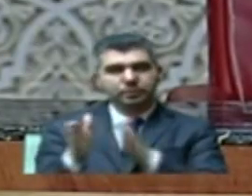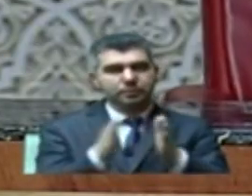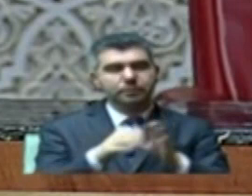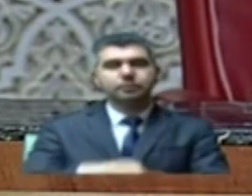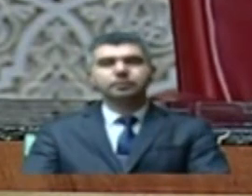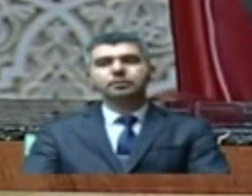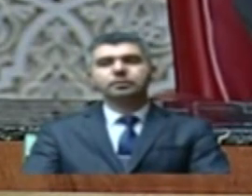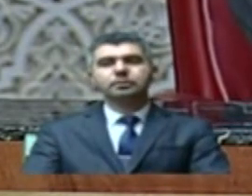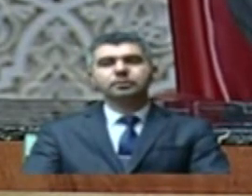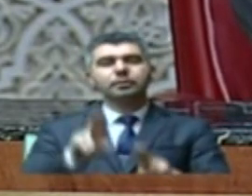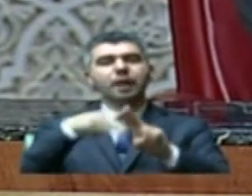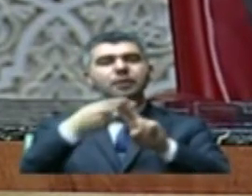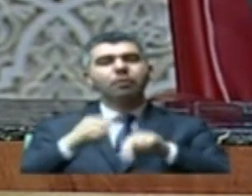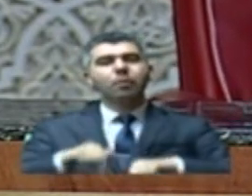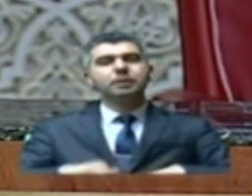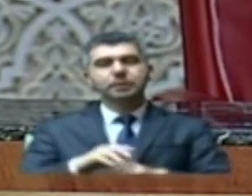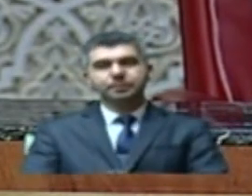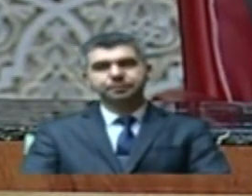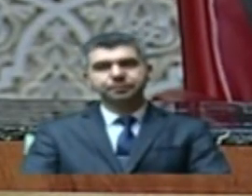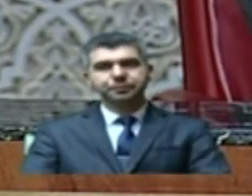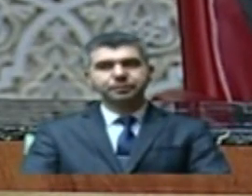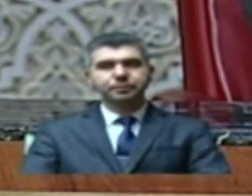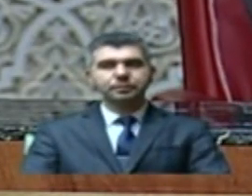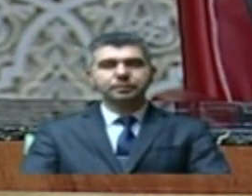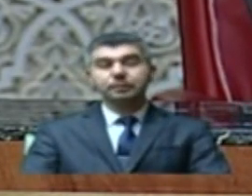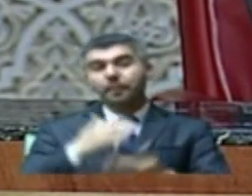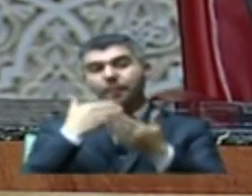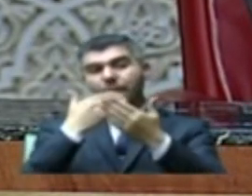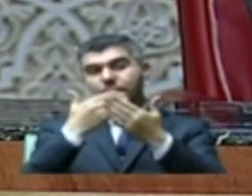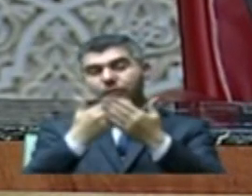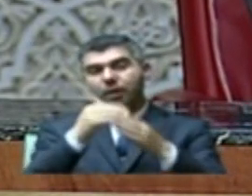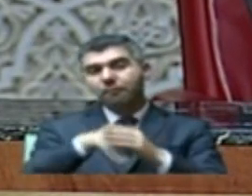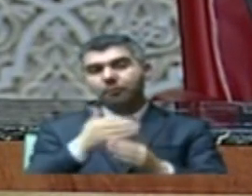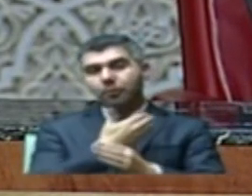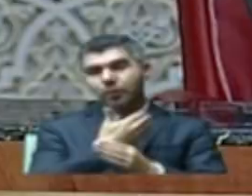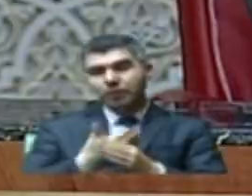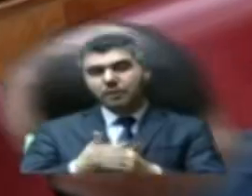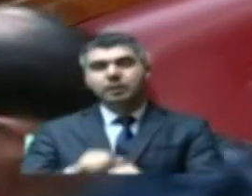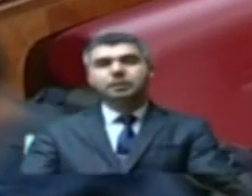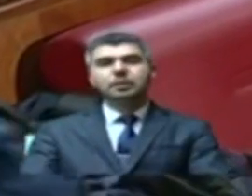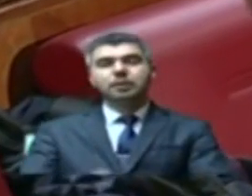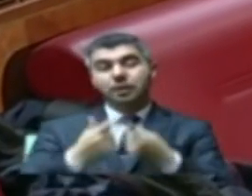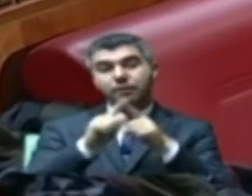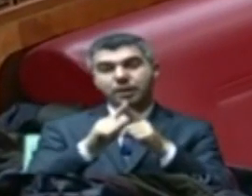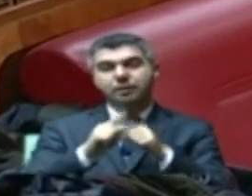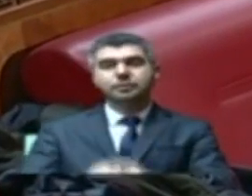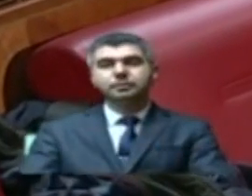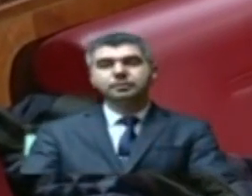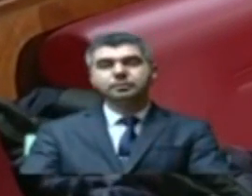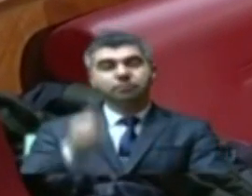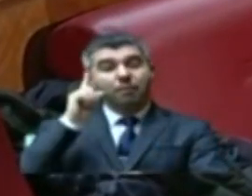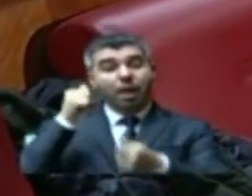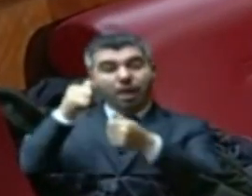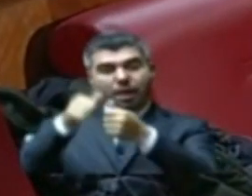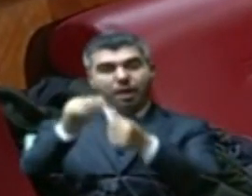المستشار، الكلمة لكم سيد الوزير إجابة على السؤال. شكرا سيد المستشار على تفضلكم بهذا السؤال. كتعرفوا